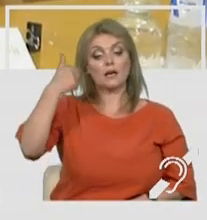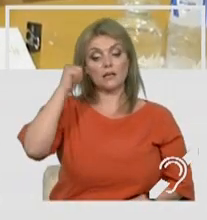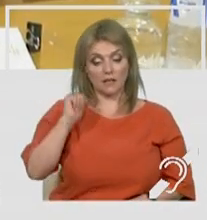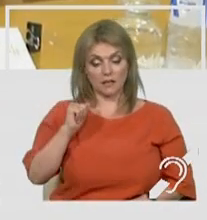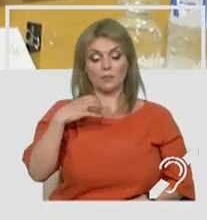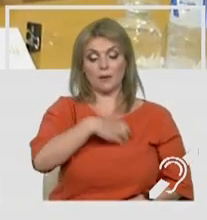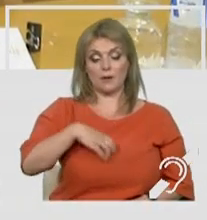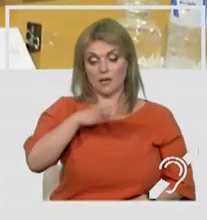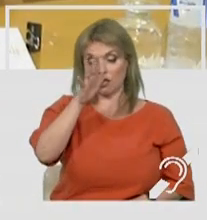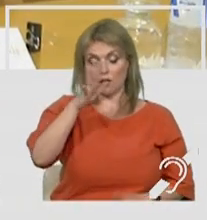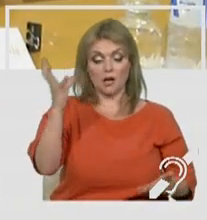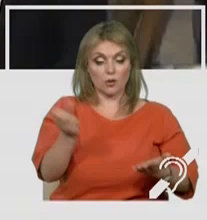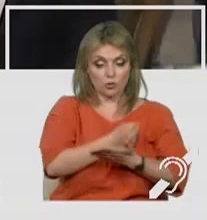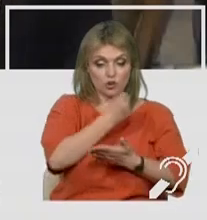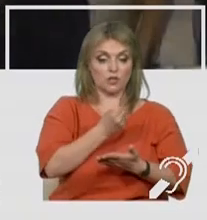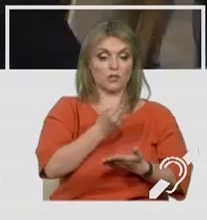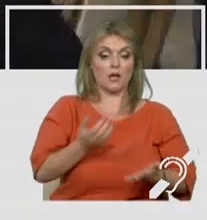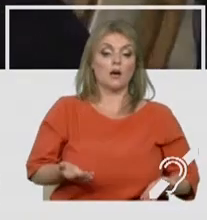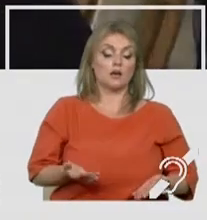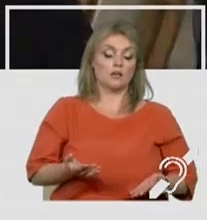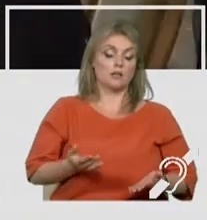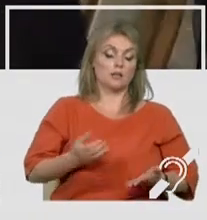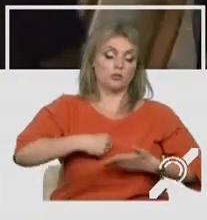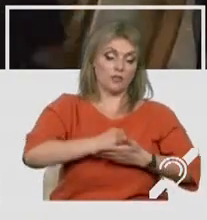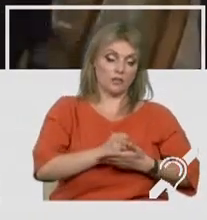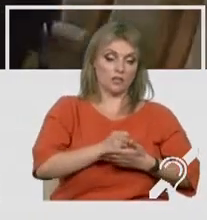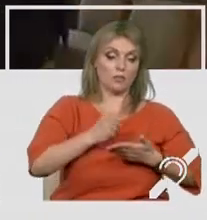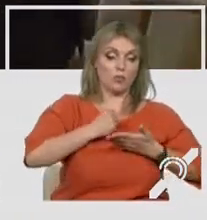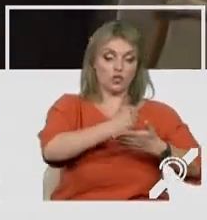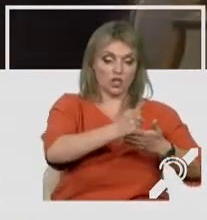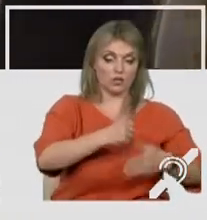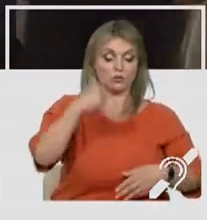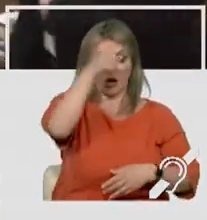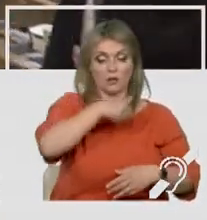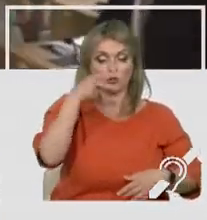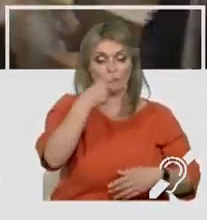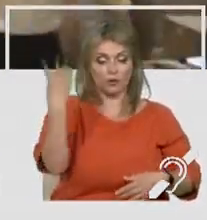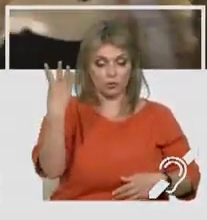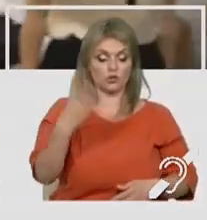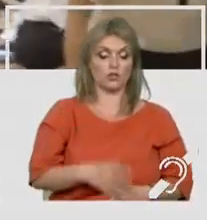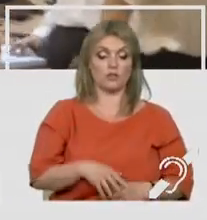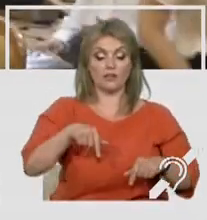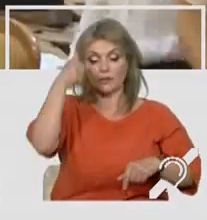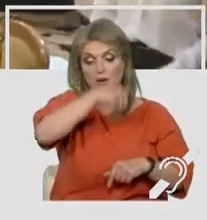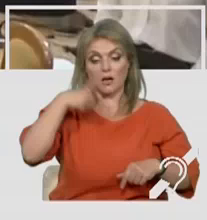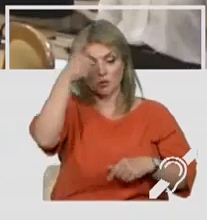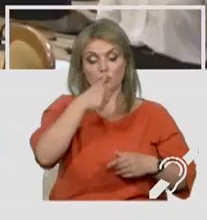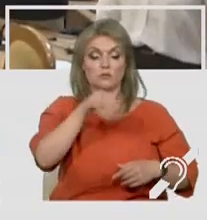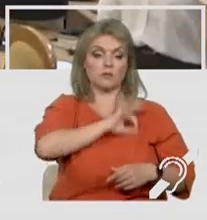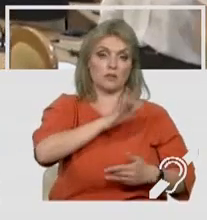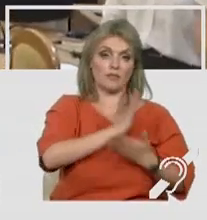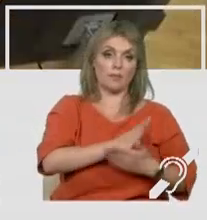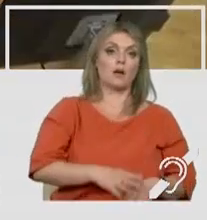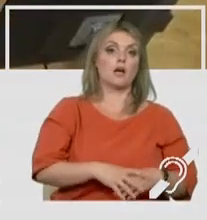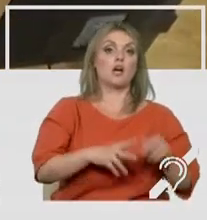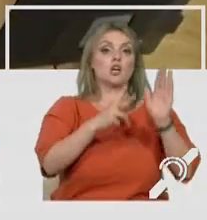în dezbatere proiectul bugetului municipal pentru 2024. Potrivit documentului, în acest an sunt estimate venituri